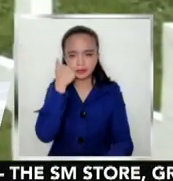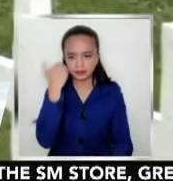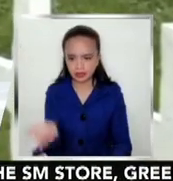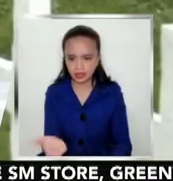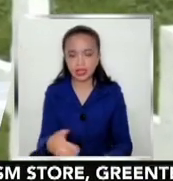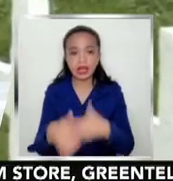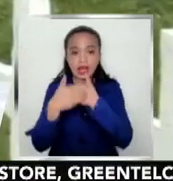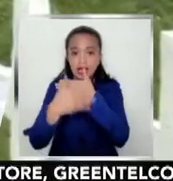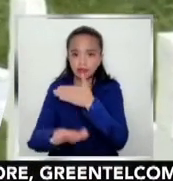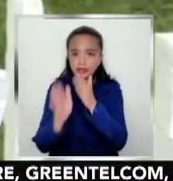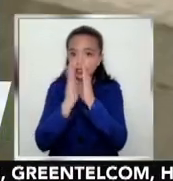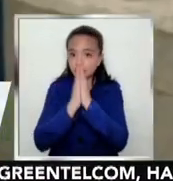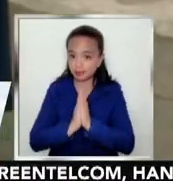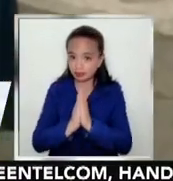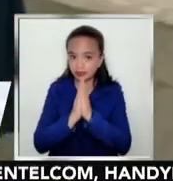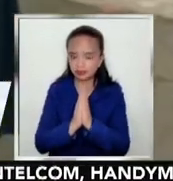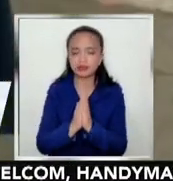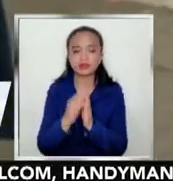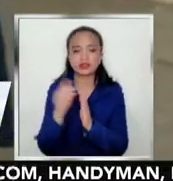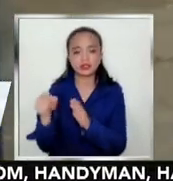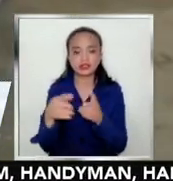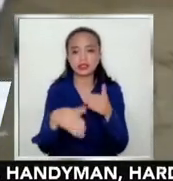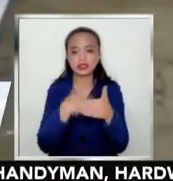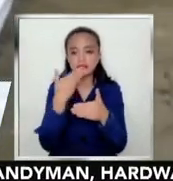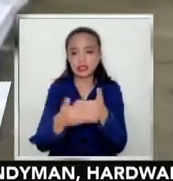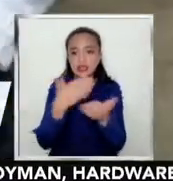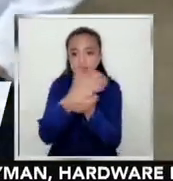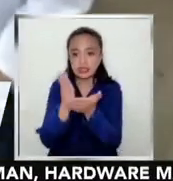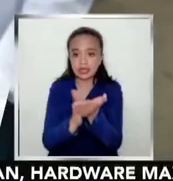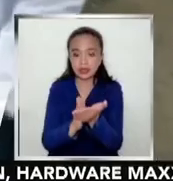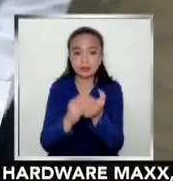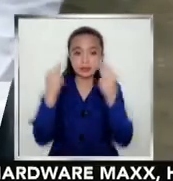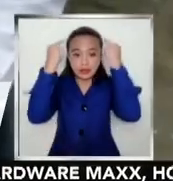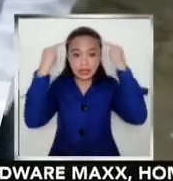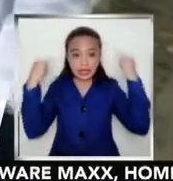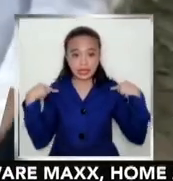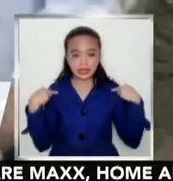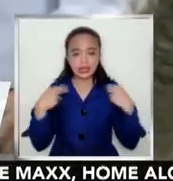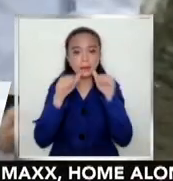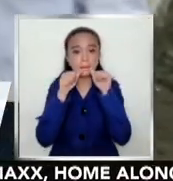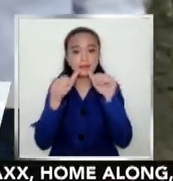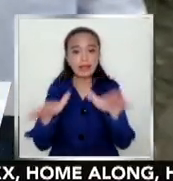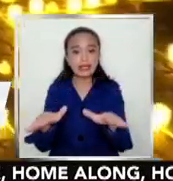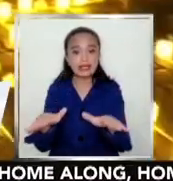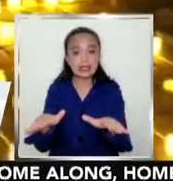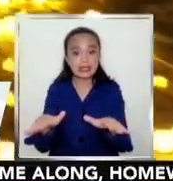pagdarasal, pinangunahan naman ng ilang mga madre ang blessing.